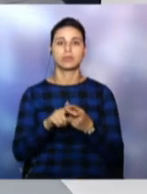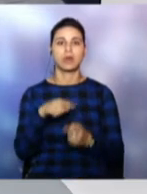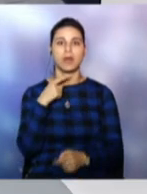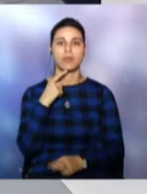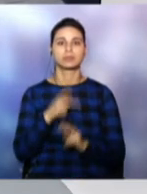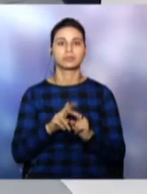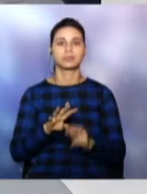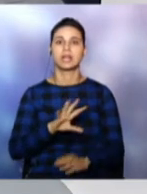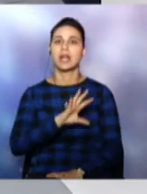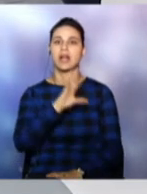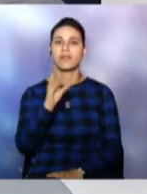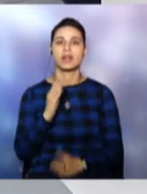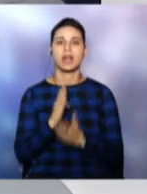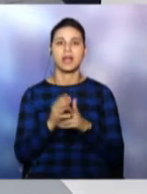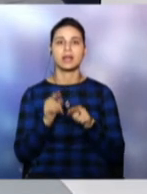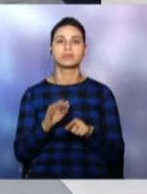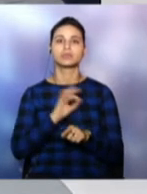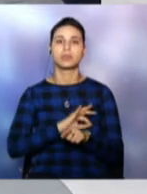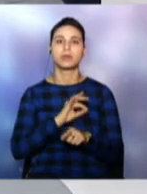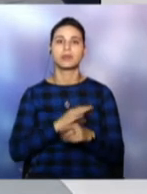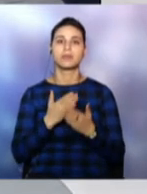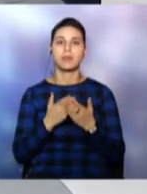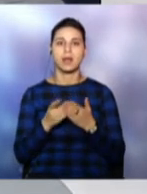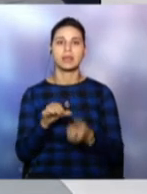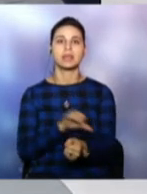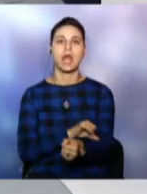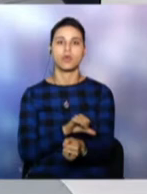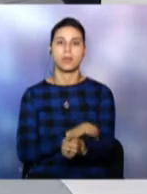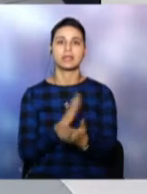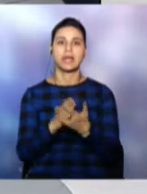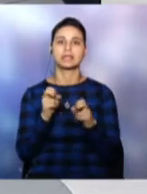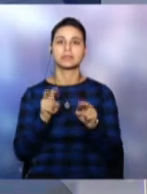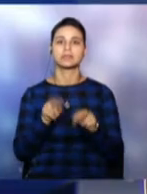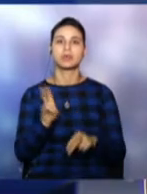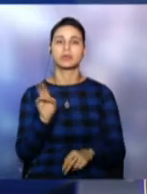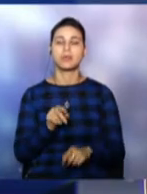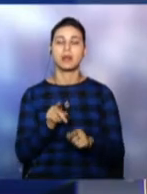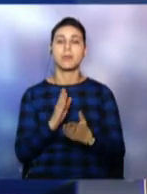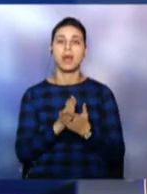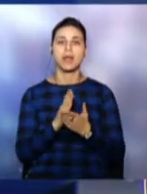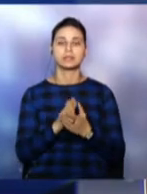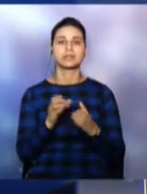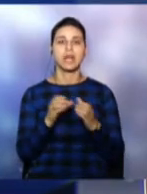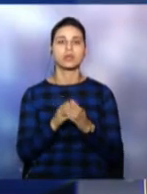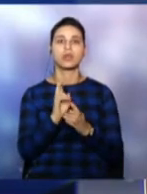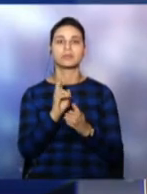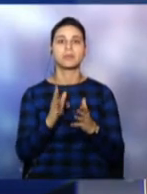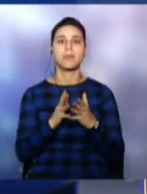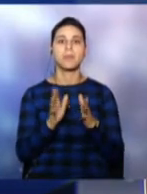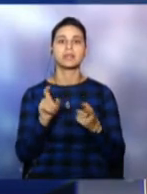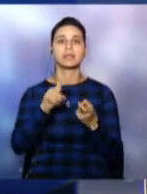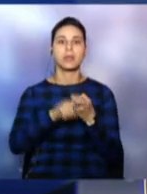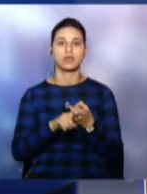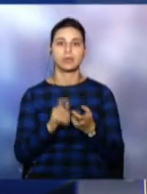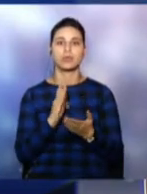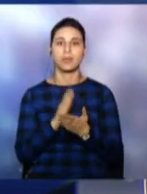არის ამ პროდუქტის მოხმარებელი, ანუ ლეგალური ნარკომანია რეალურად, მაგრამ არის კატეგორია, რომელსაც მეტი